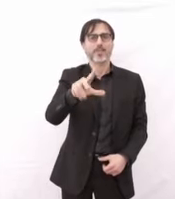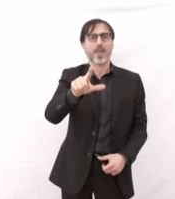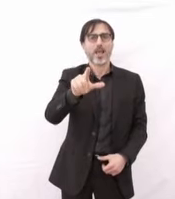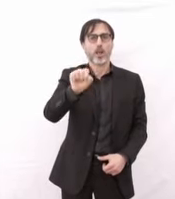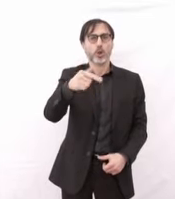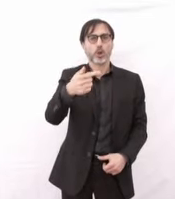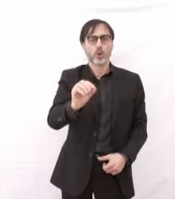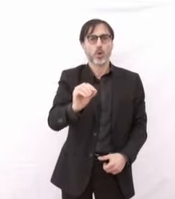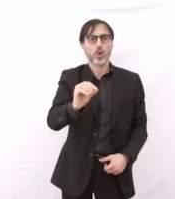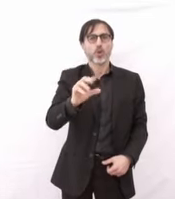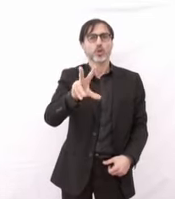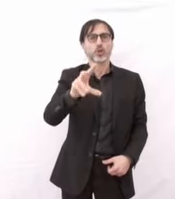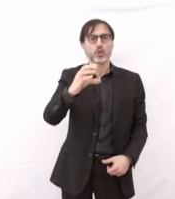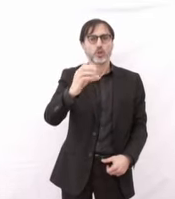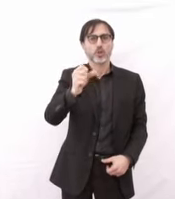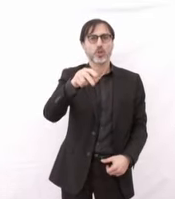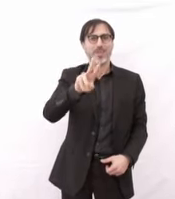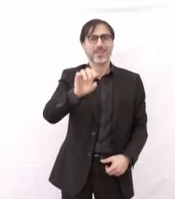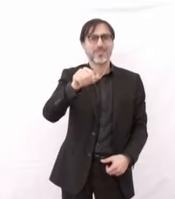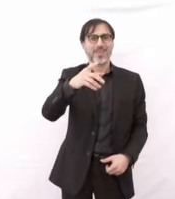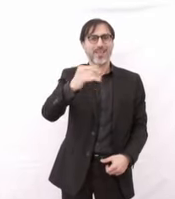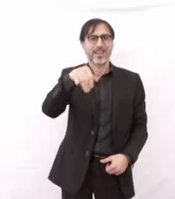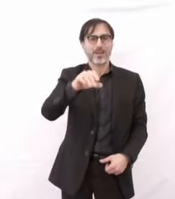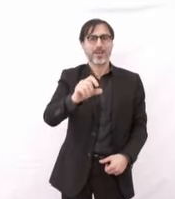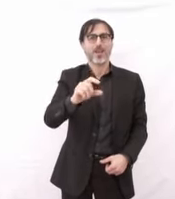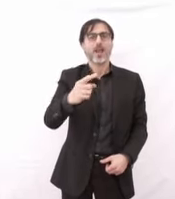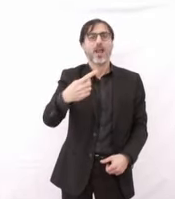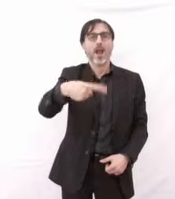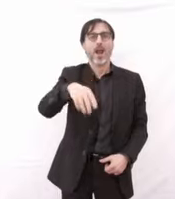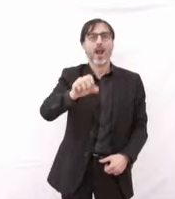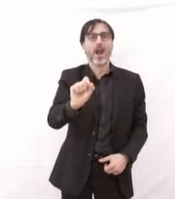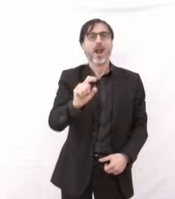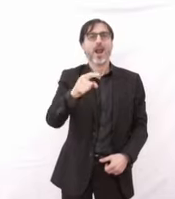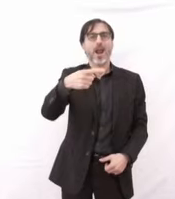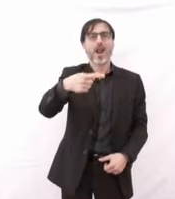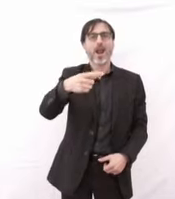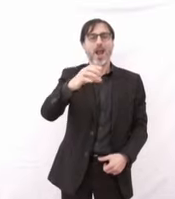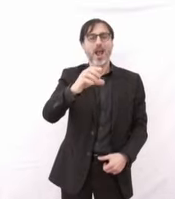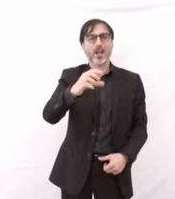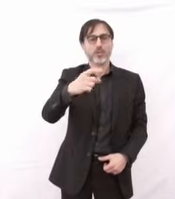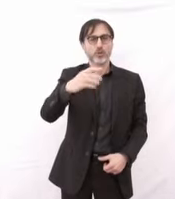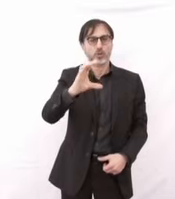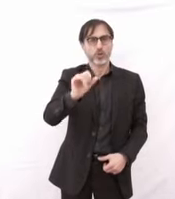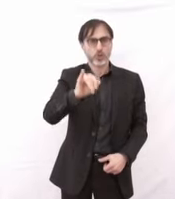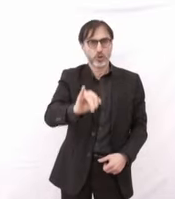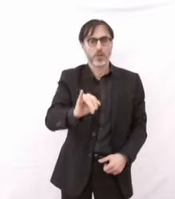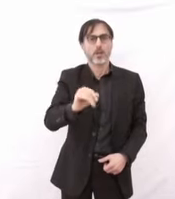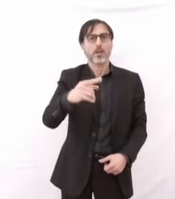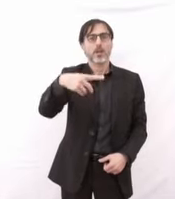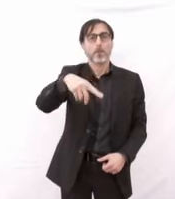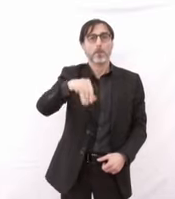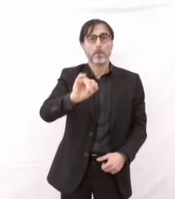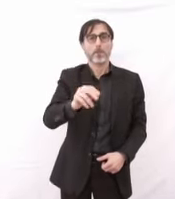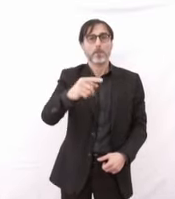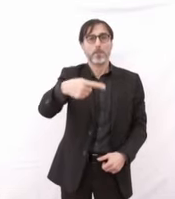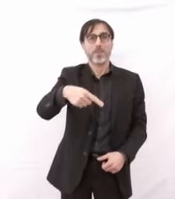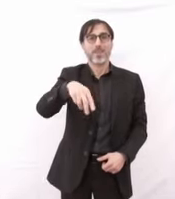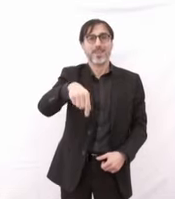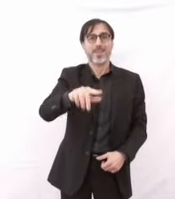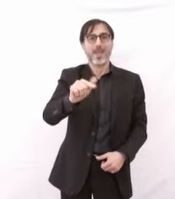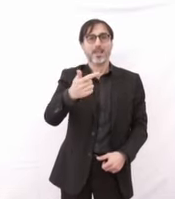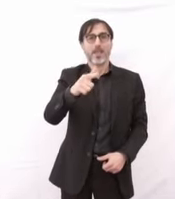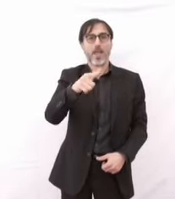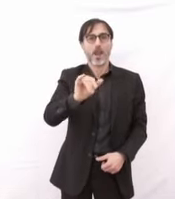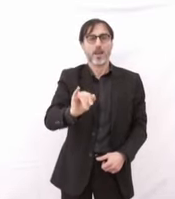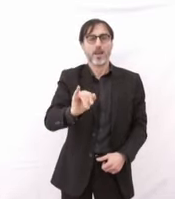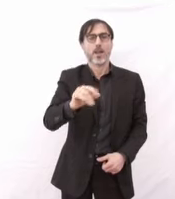Antonio Civinini, Carmelo Ganci, Luciano Pignatelli,